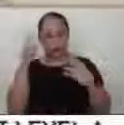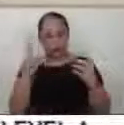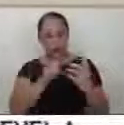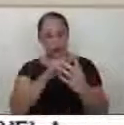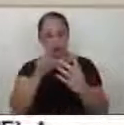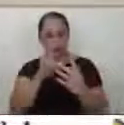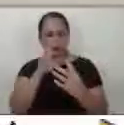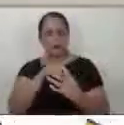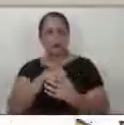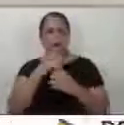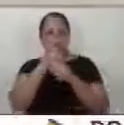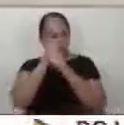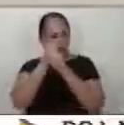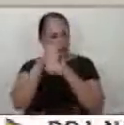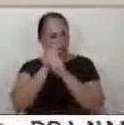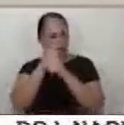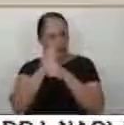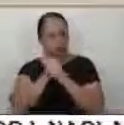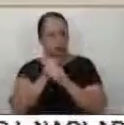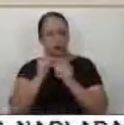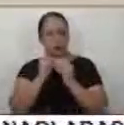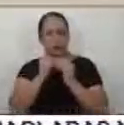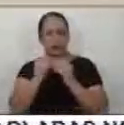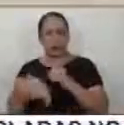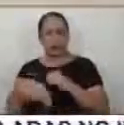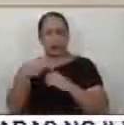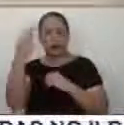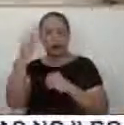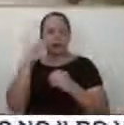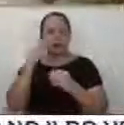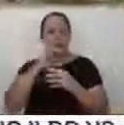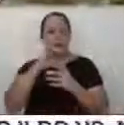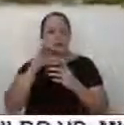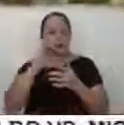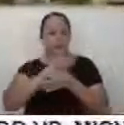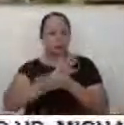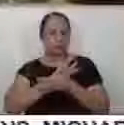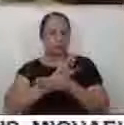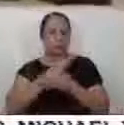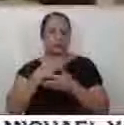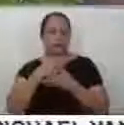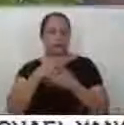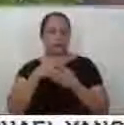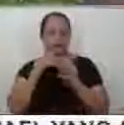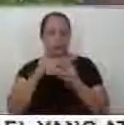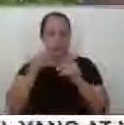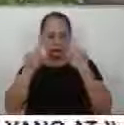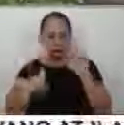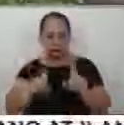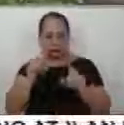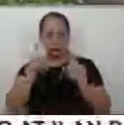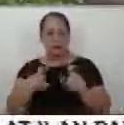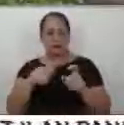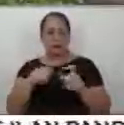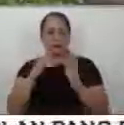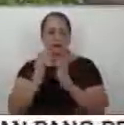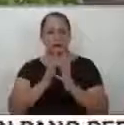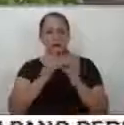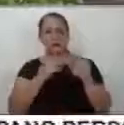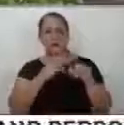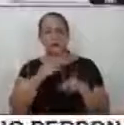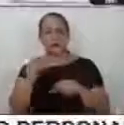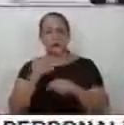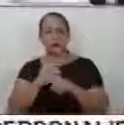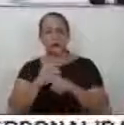patakaran hinggil sa 14-day quarantine ng mga close contacts ng probable at confirmed COVID-19 cases, bakunado man o hindi at kahit may maipakitang negative